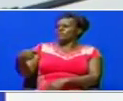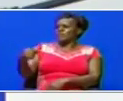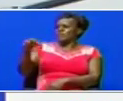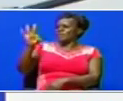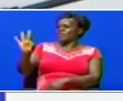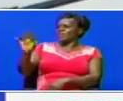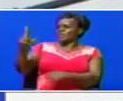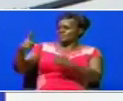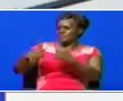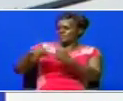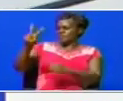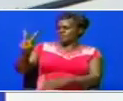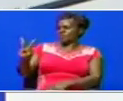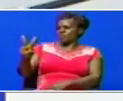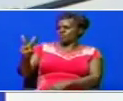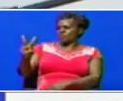52,362,